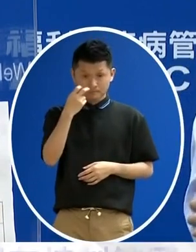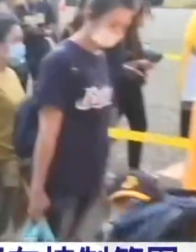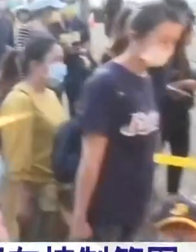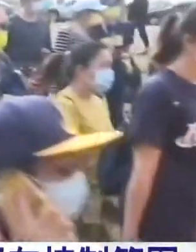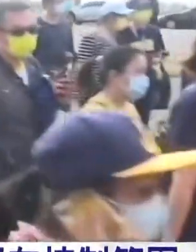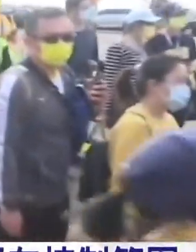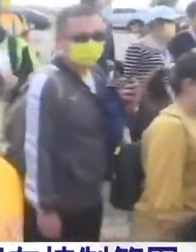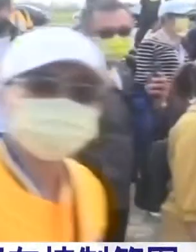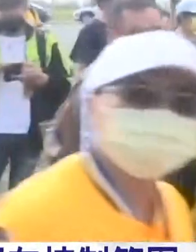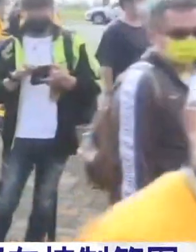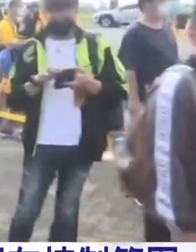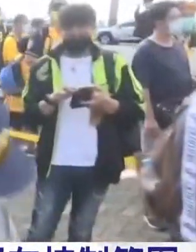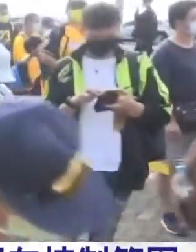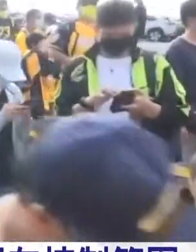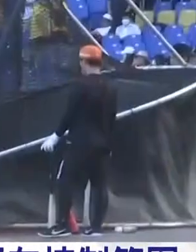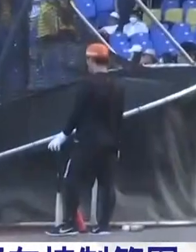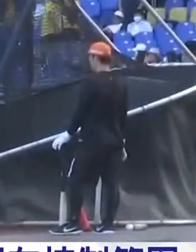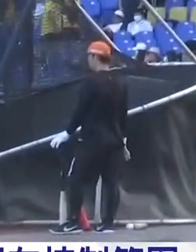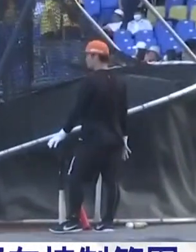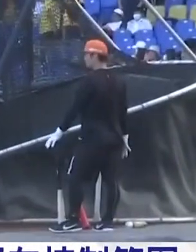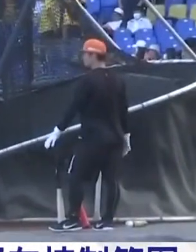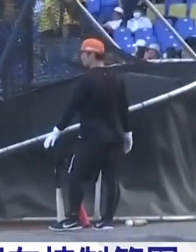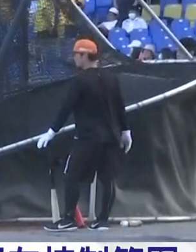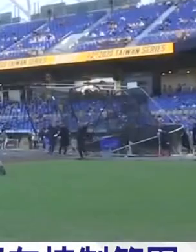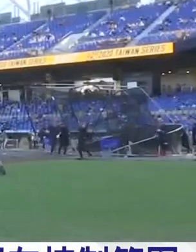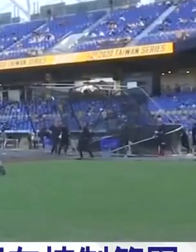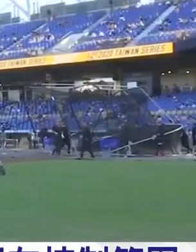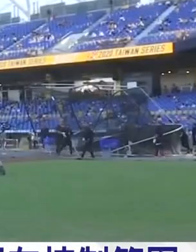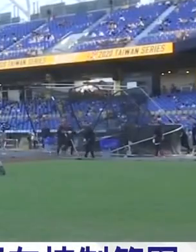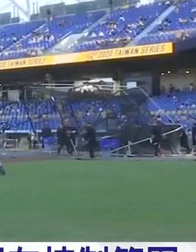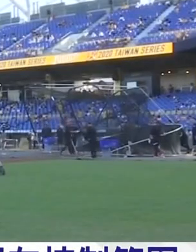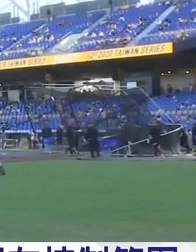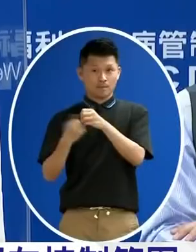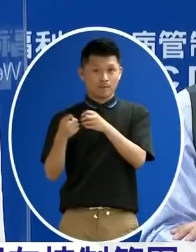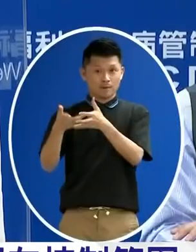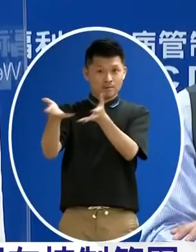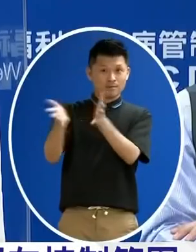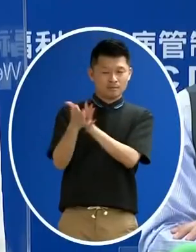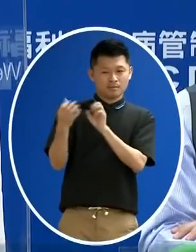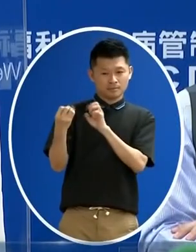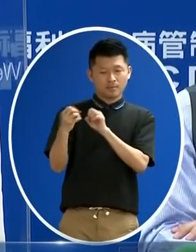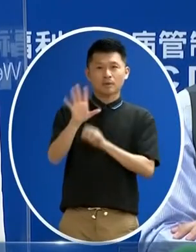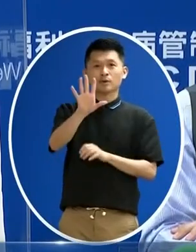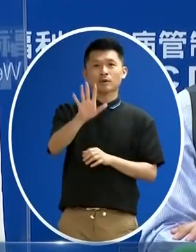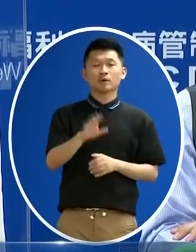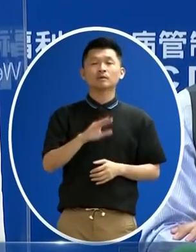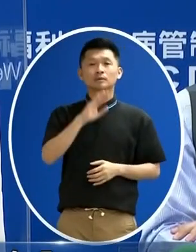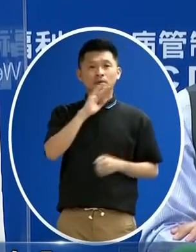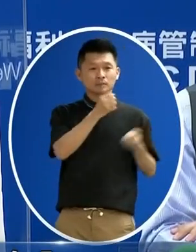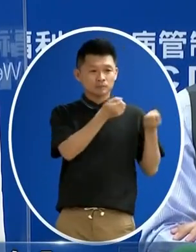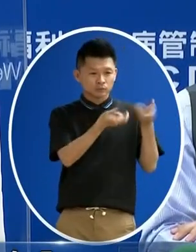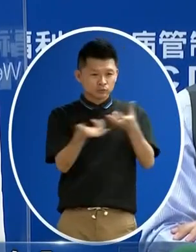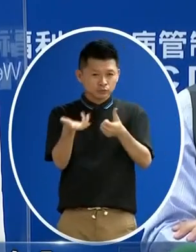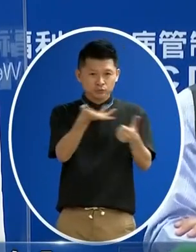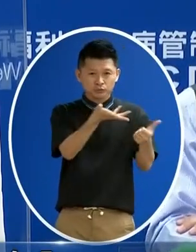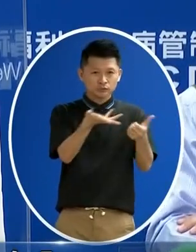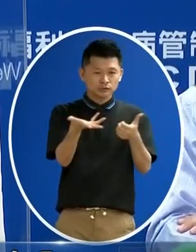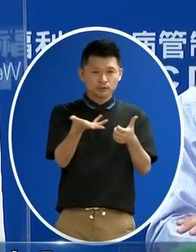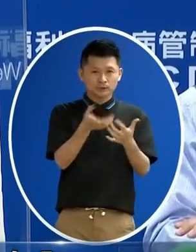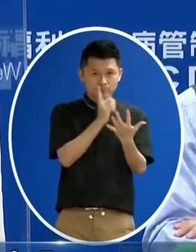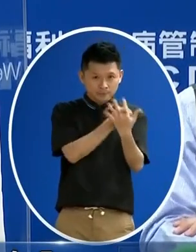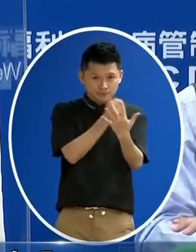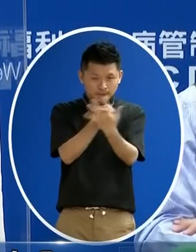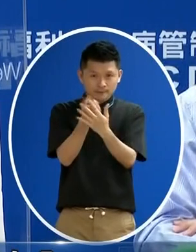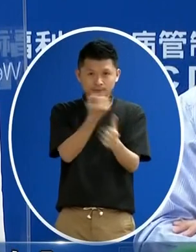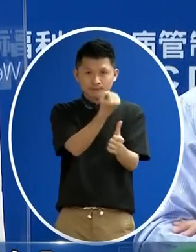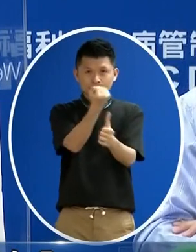不可能。 松口有希望，中职能不能复赛？陈时中给条件。 我等这几个群聚如果有哈，比较有信